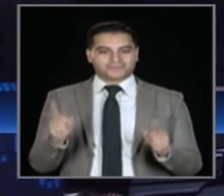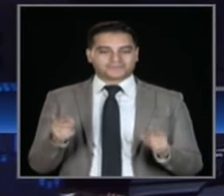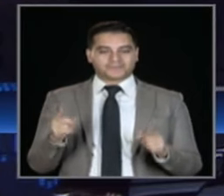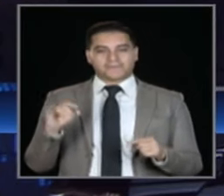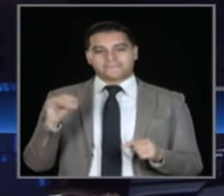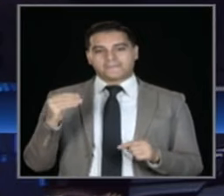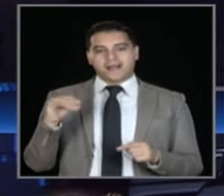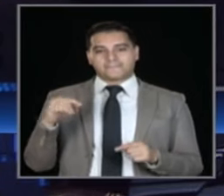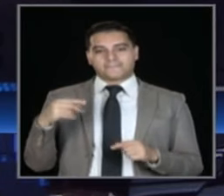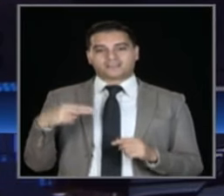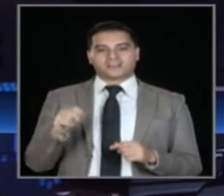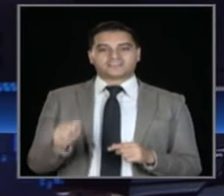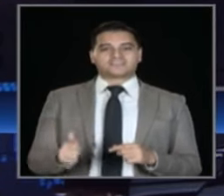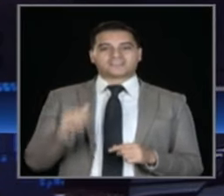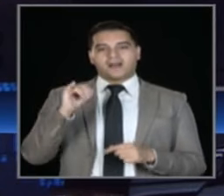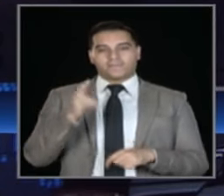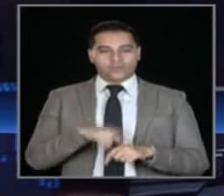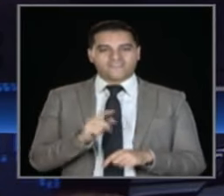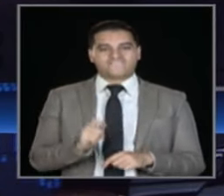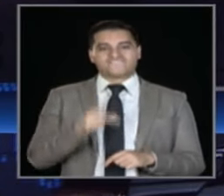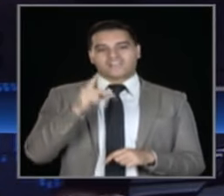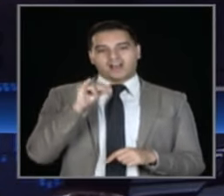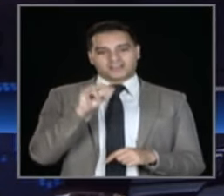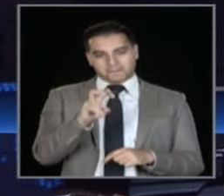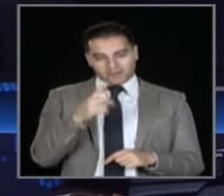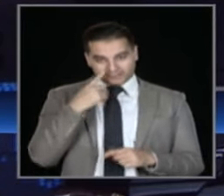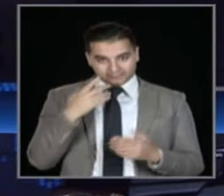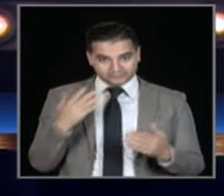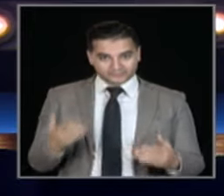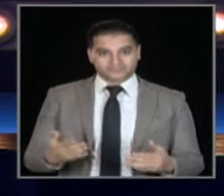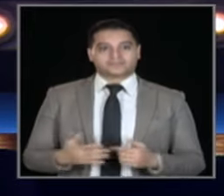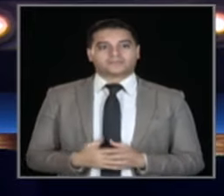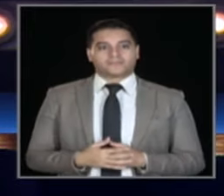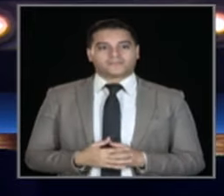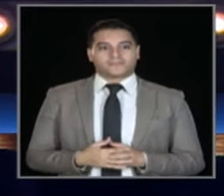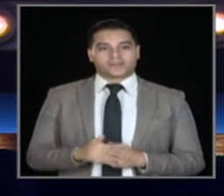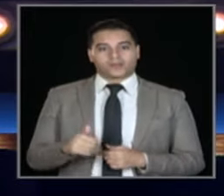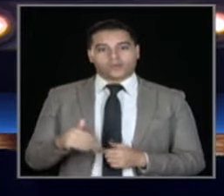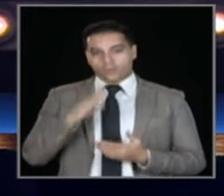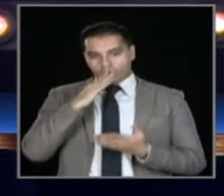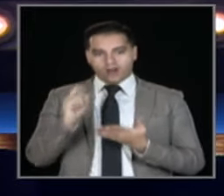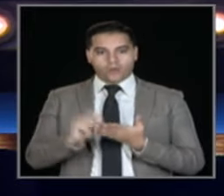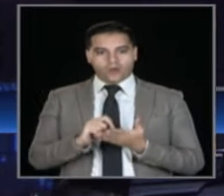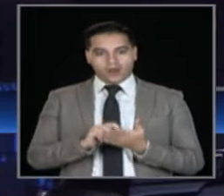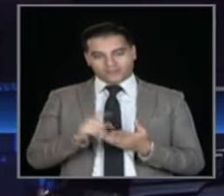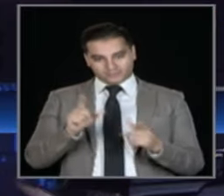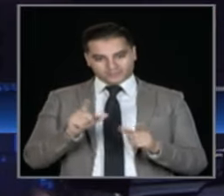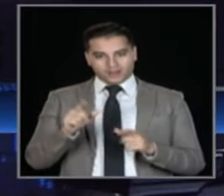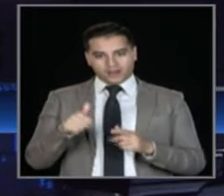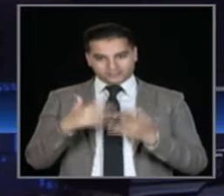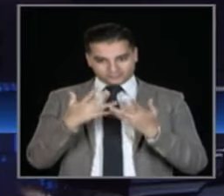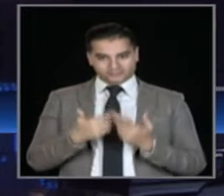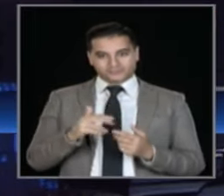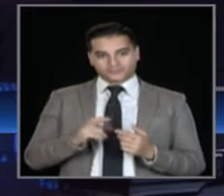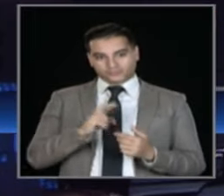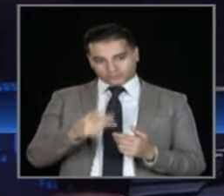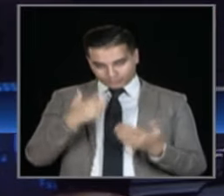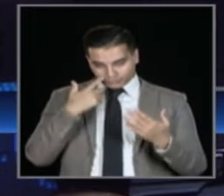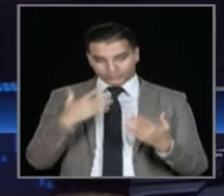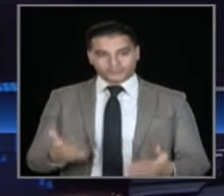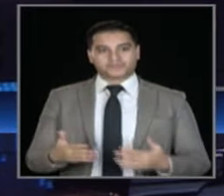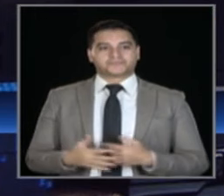محمد عصام وفاطمة، فاطمة ومحمد عصام، معاك ورقة وقلم. صح، هو فعلا قدرات